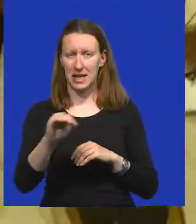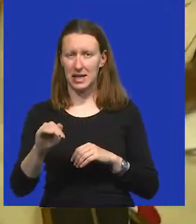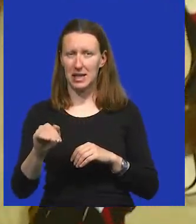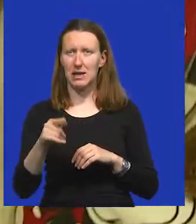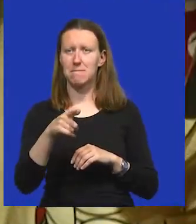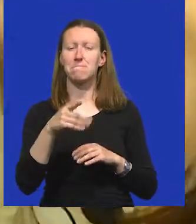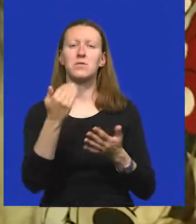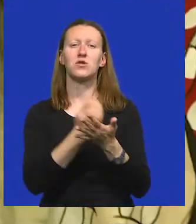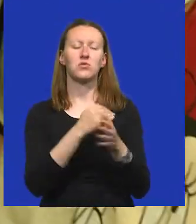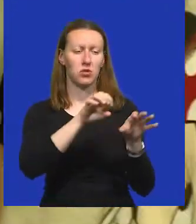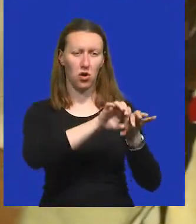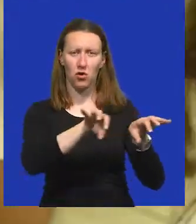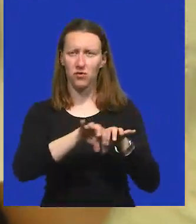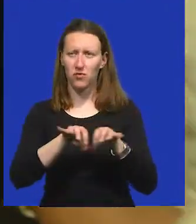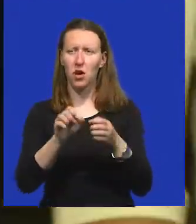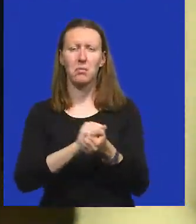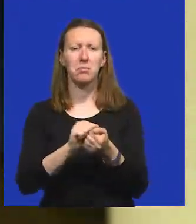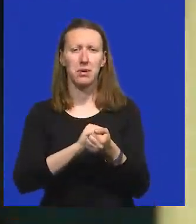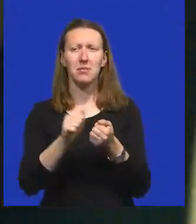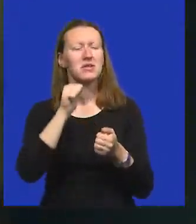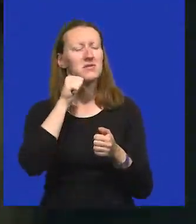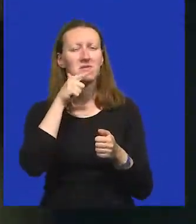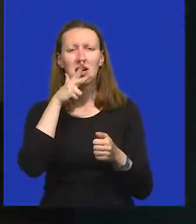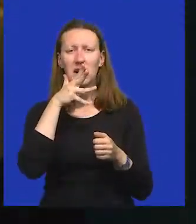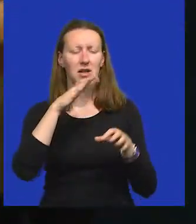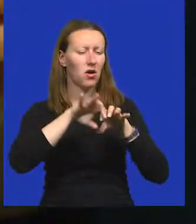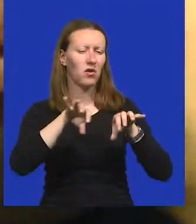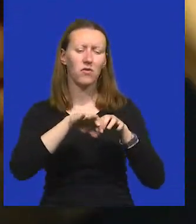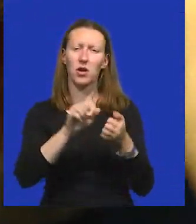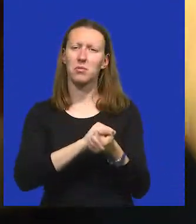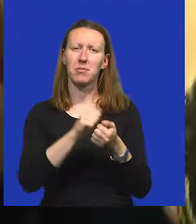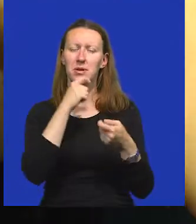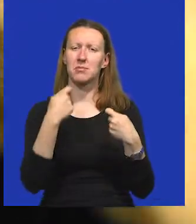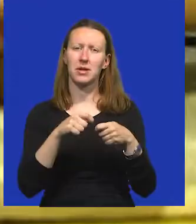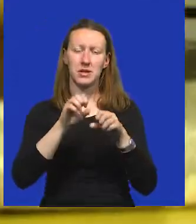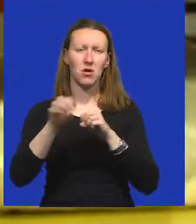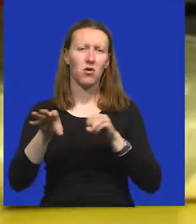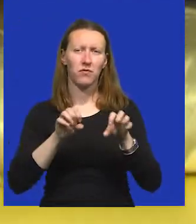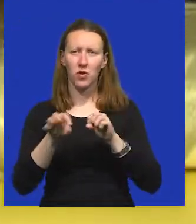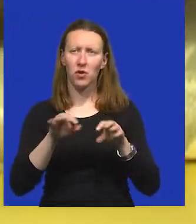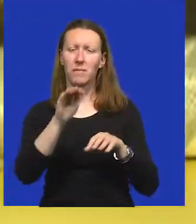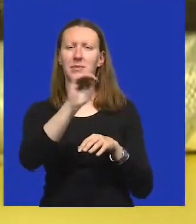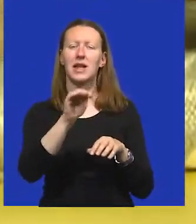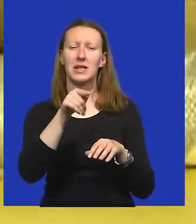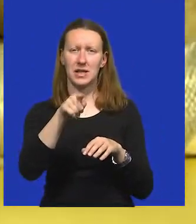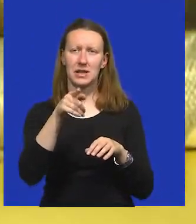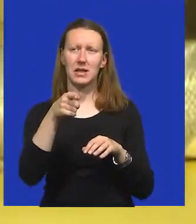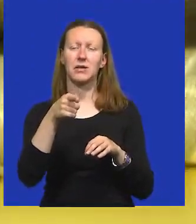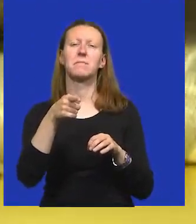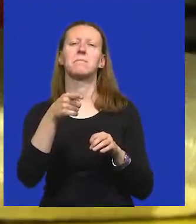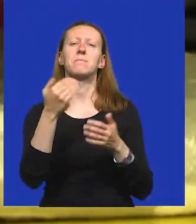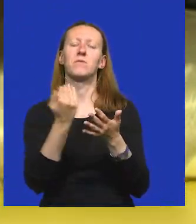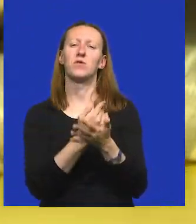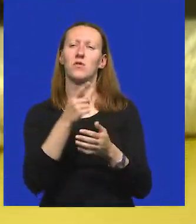bambini eseguiamo la raccolta differenziata della carta giornalmente, della carta e della plastica. I bambini con queste